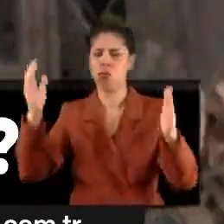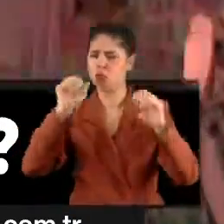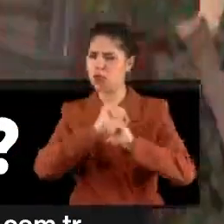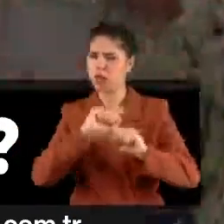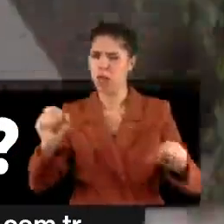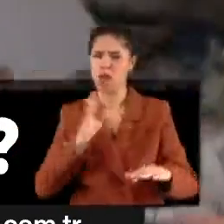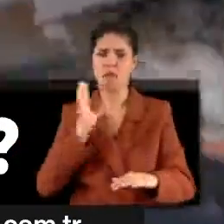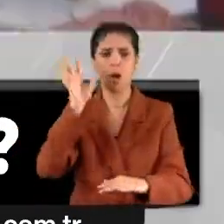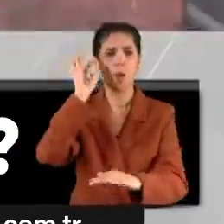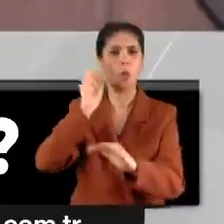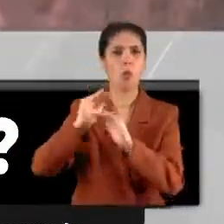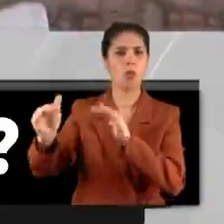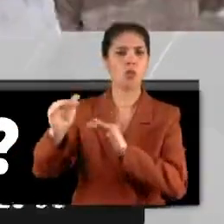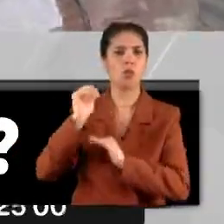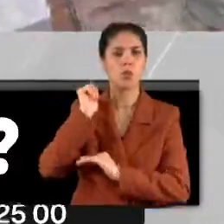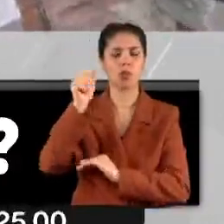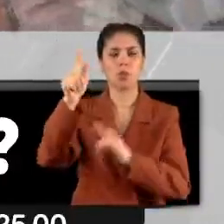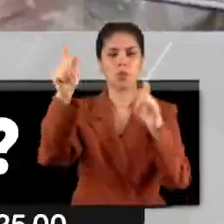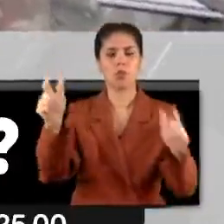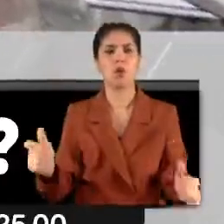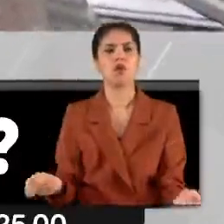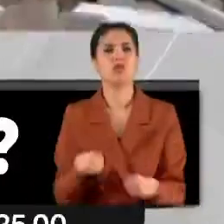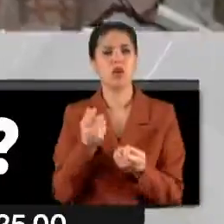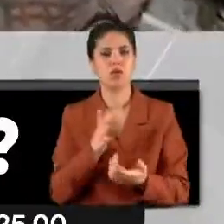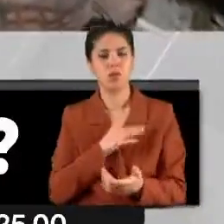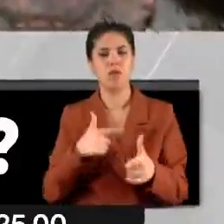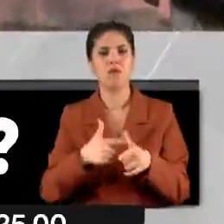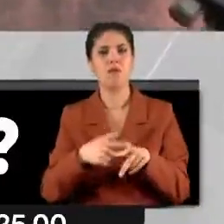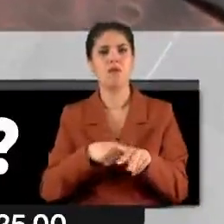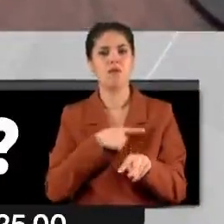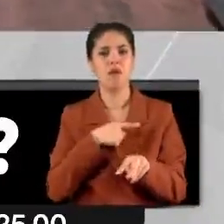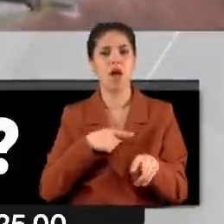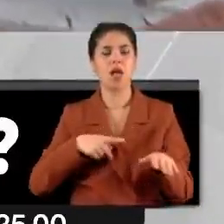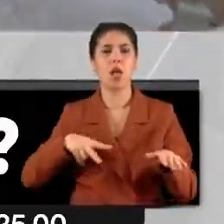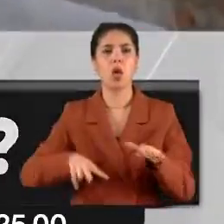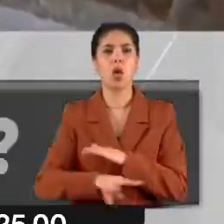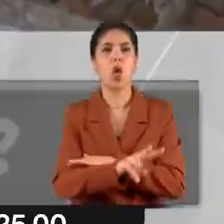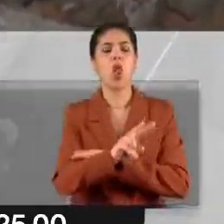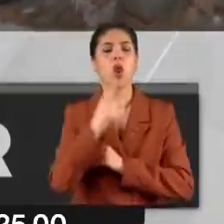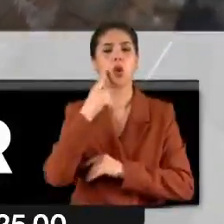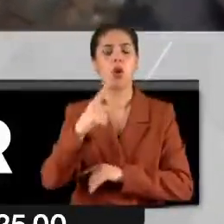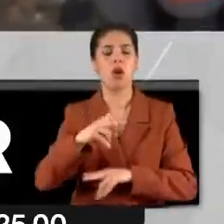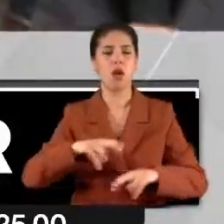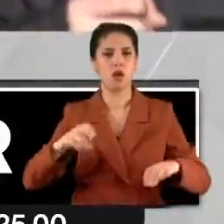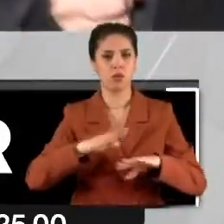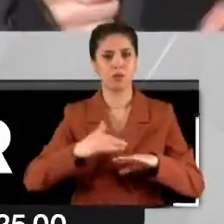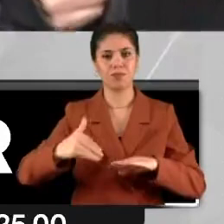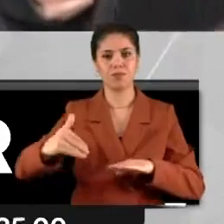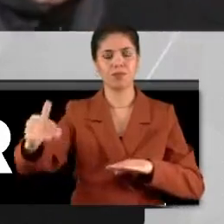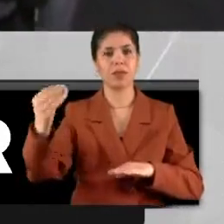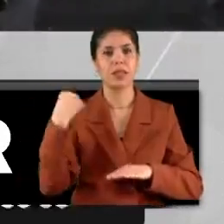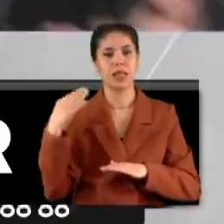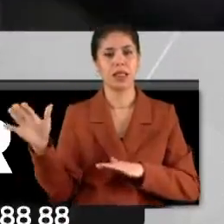var. Uzmanlar da günlerdir bölgede çalışma yapıyor. Fay hattını inceliyor ki önümüzdeki dönemde yeni